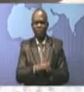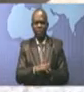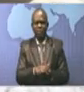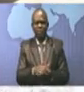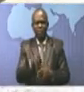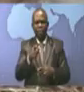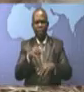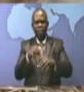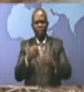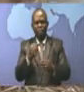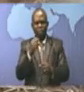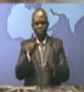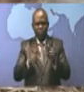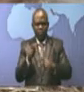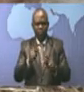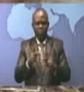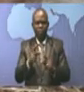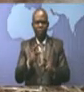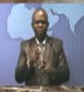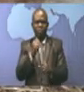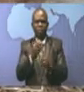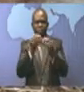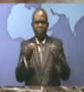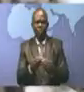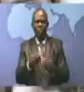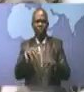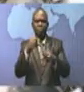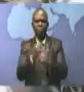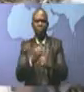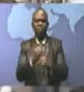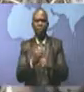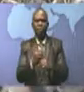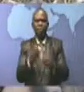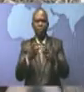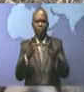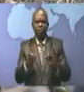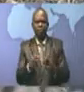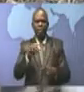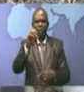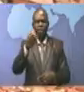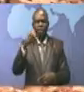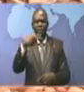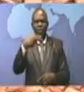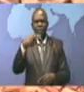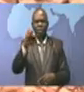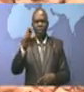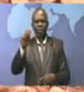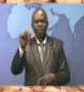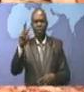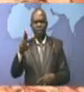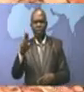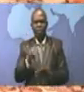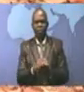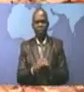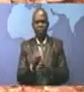semences de cet entrepreneur s'étend sur plus de 50 hectares. Au menu des activités du ministre Sanctus Nilagira figure